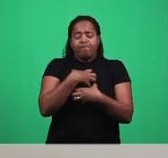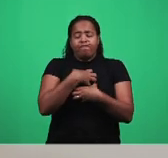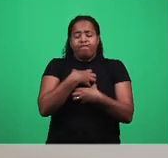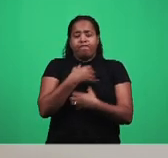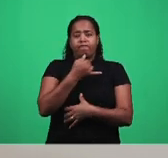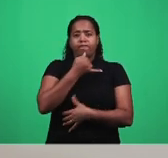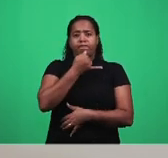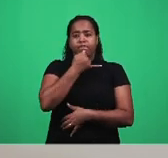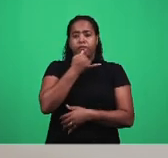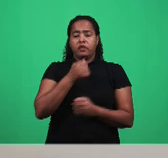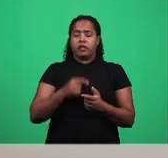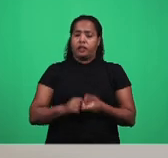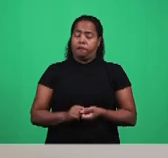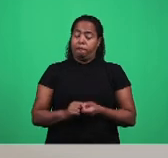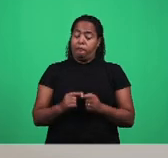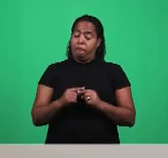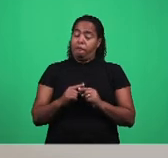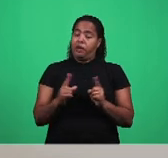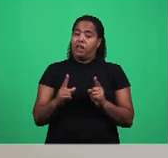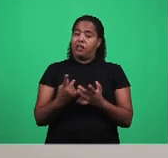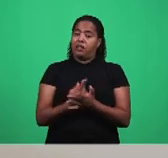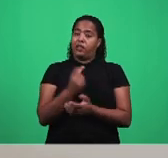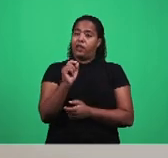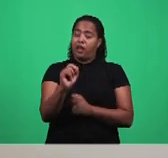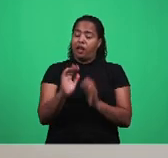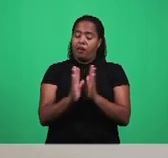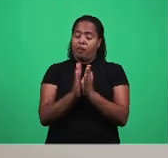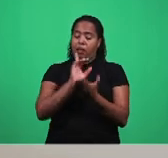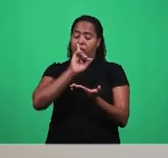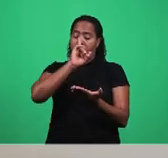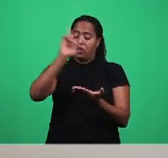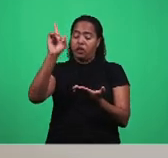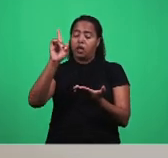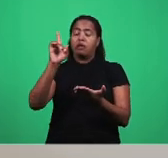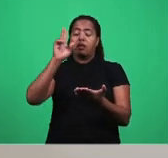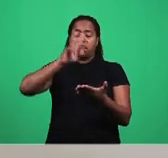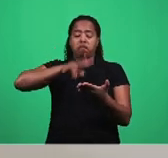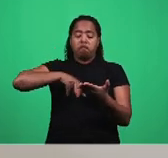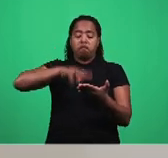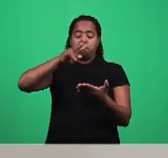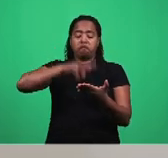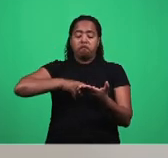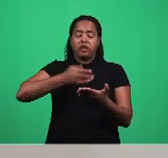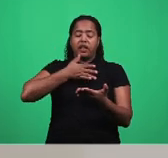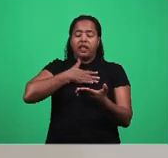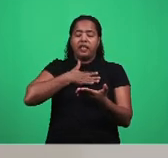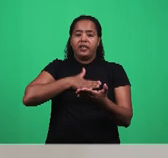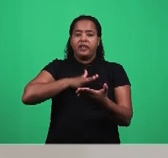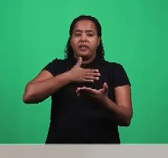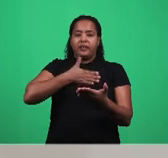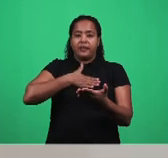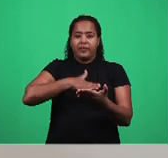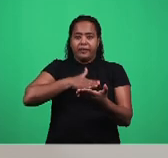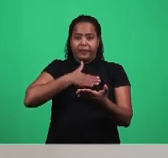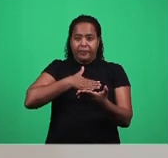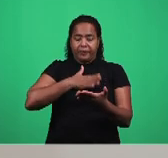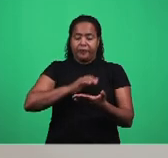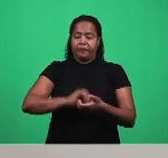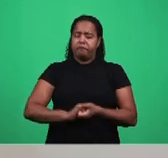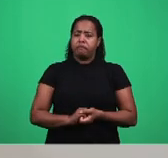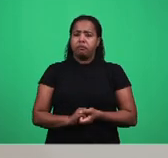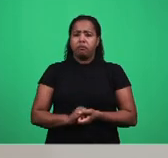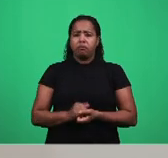de tristesse. Mais la parole du Seigneur est là pour nous consoler. Et je veux même rappeler qu'hier, en parlant avec